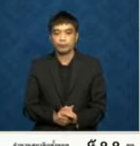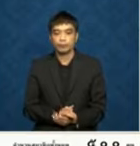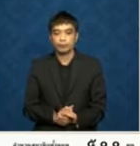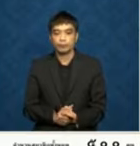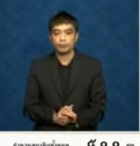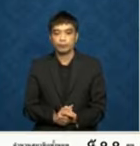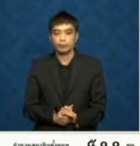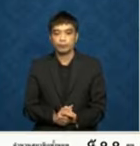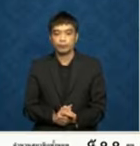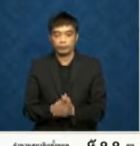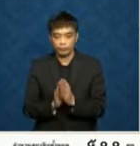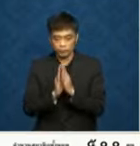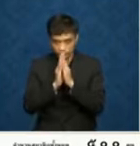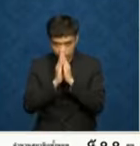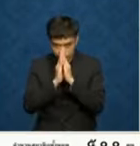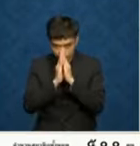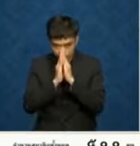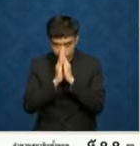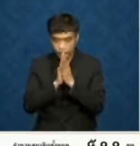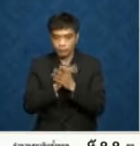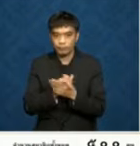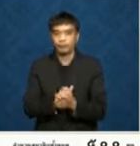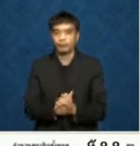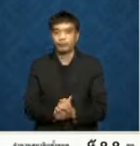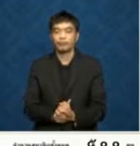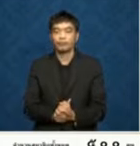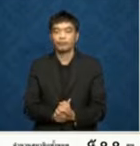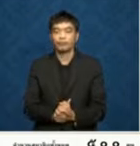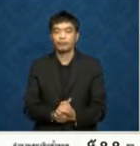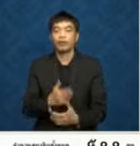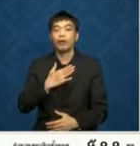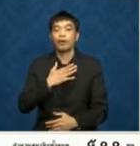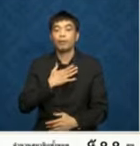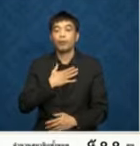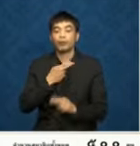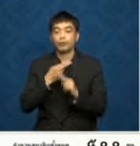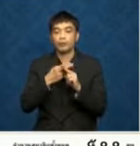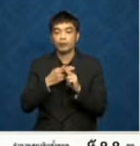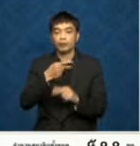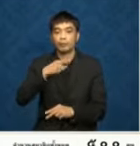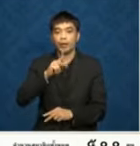ขอบท้มาธานครั four?ีนท่เจภาพลฆร coke.ี่เค้านรพครั ประก่อน vood consistency.